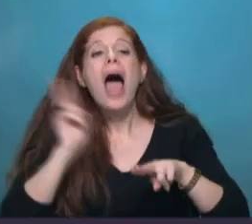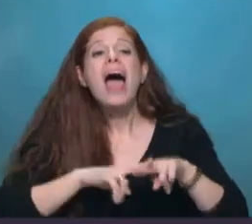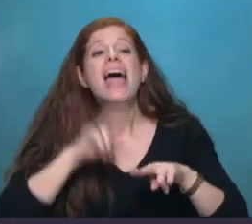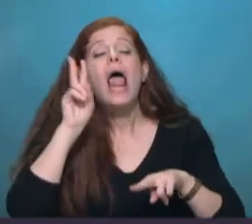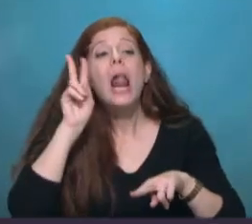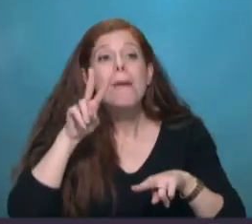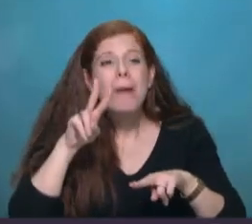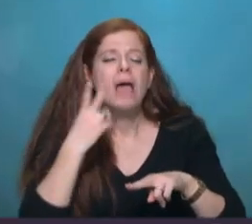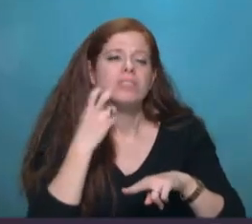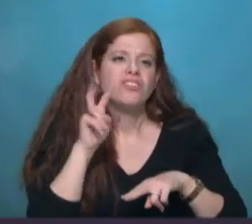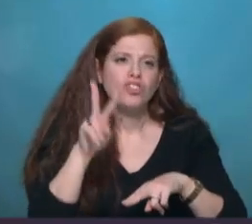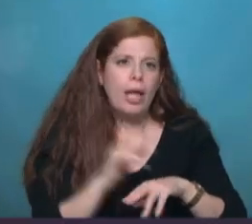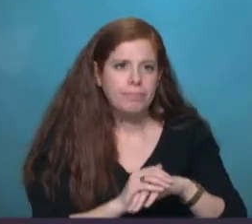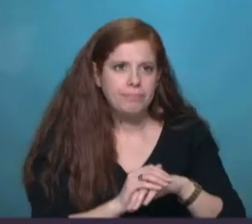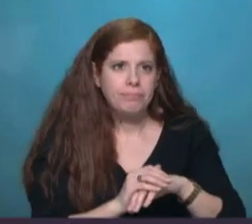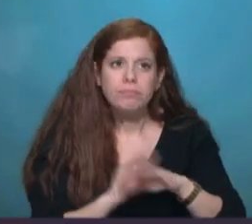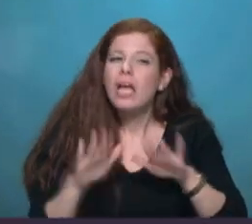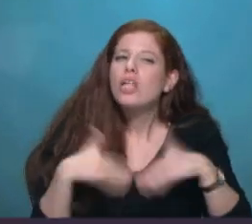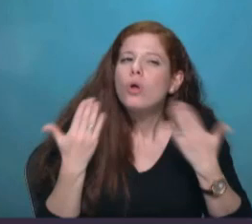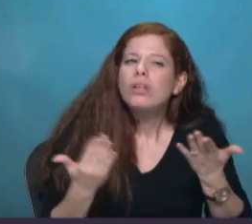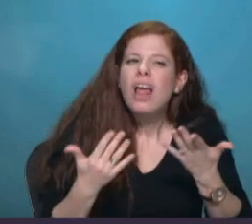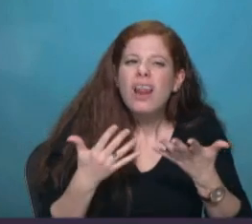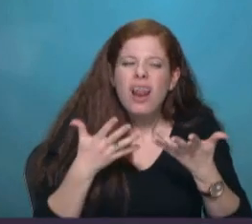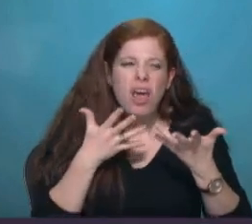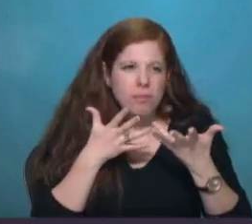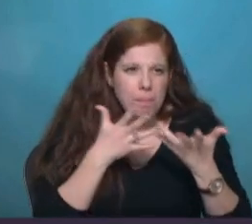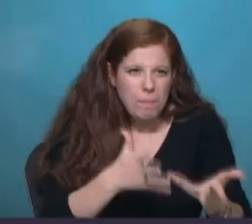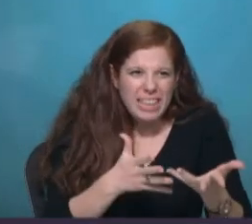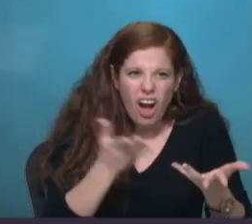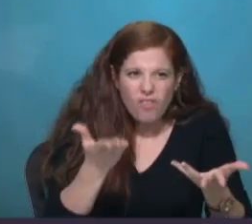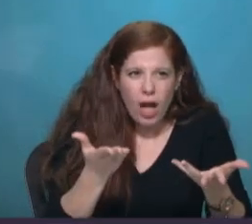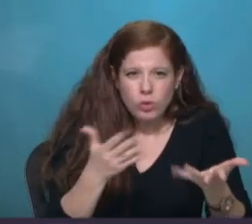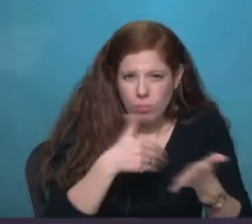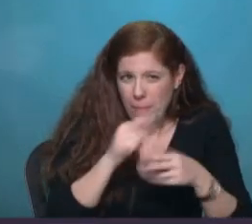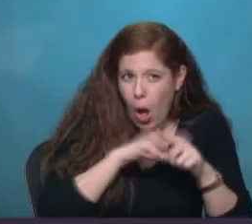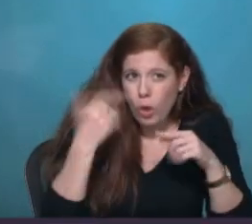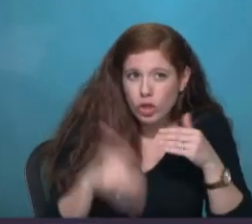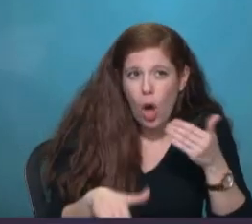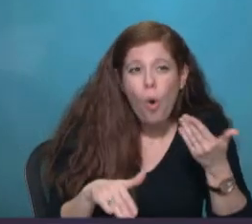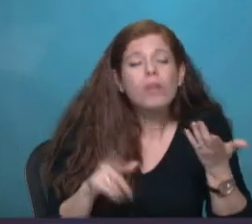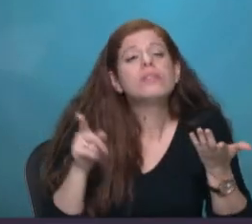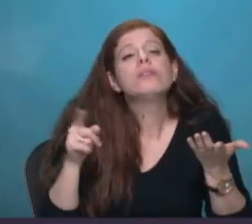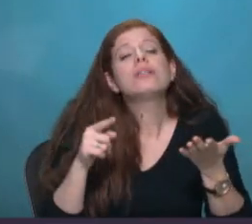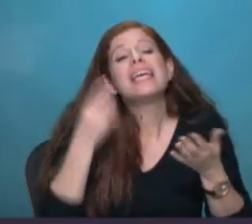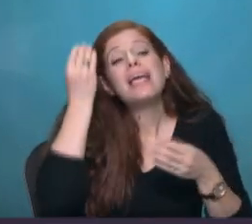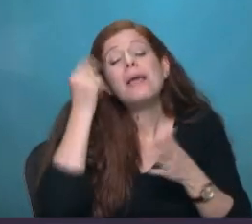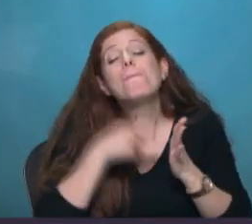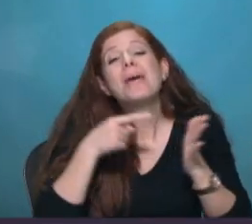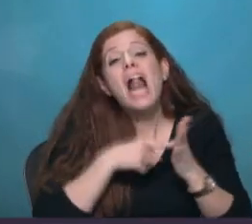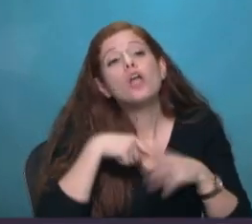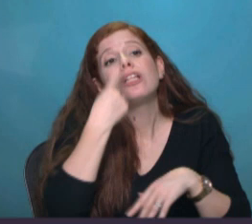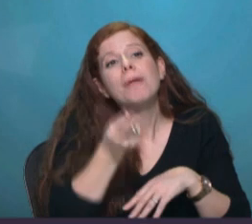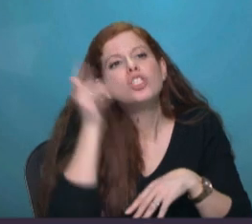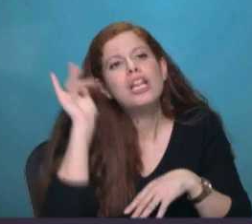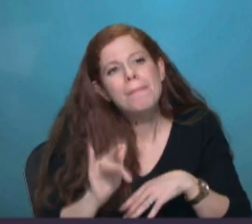2022. تعرضت لهذه الحمله المنهجه خلال الشهر اللي فات بسبب اعلاني عن رفضي للتعديلات وهي